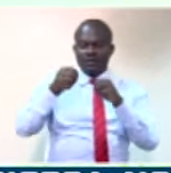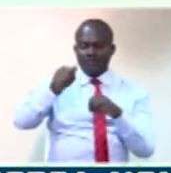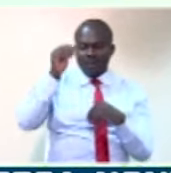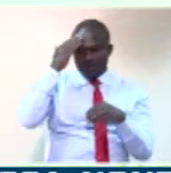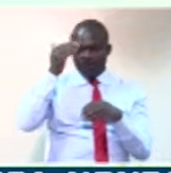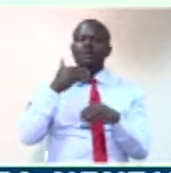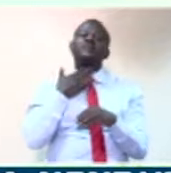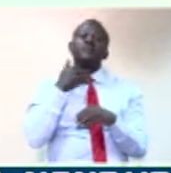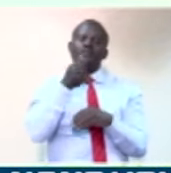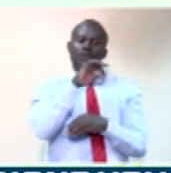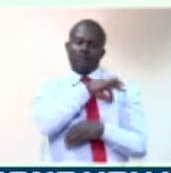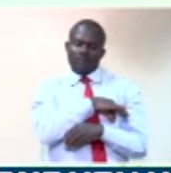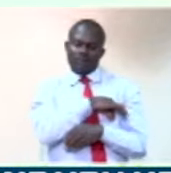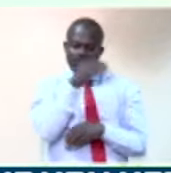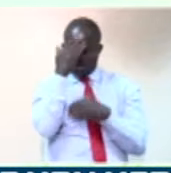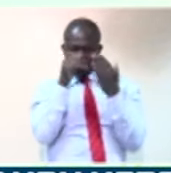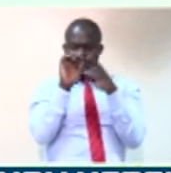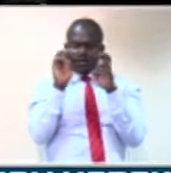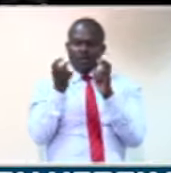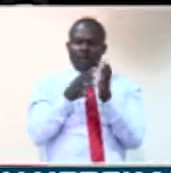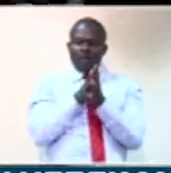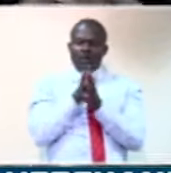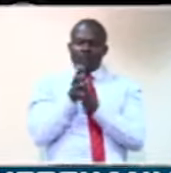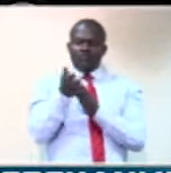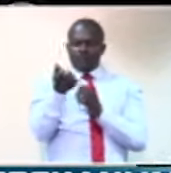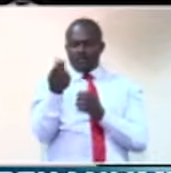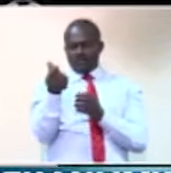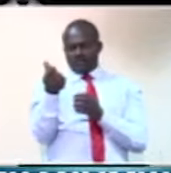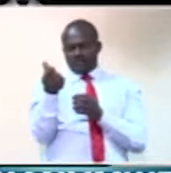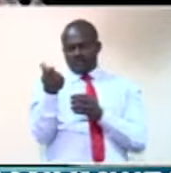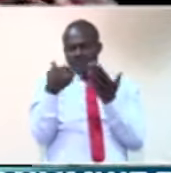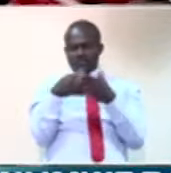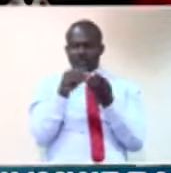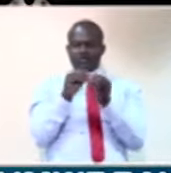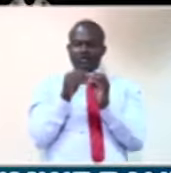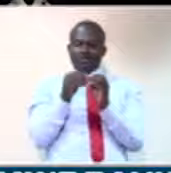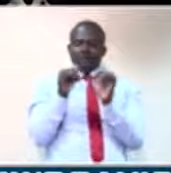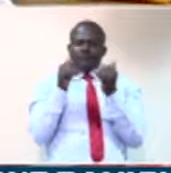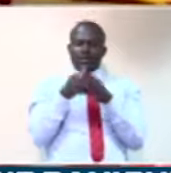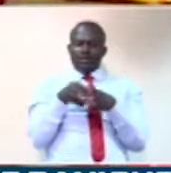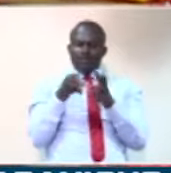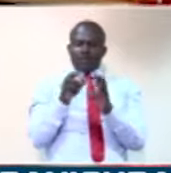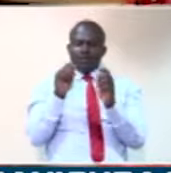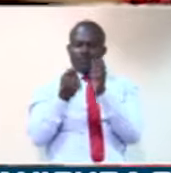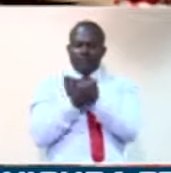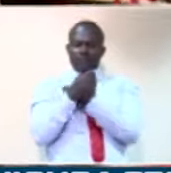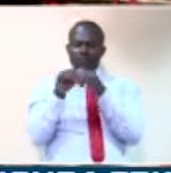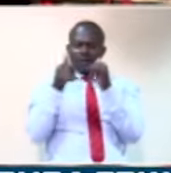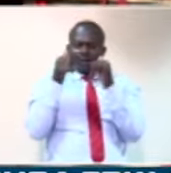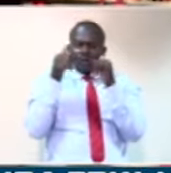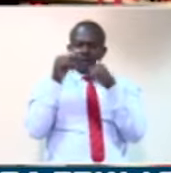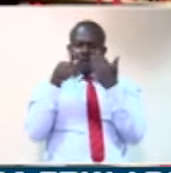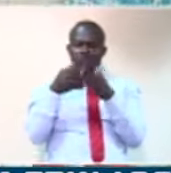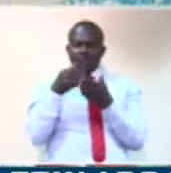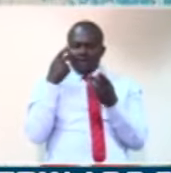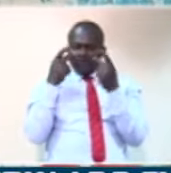icyo bagushakamo ni iyo nyungu yo kugira ngo uzane abo bashorama. Uretse kuba ari mu mikino ku buryo butaziguye, abacuruzi byifashishwa mu mikino